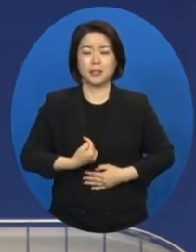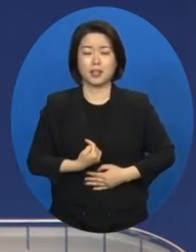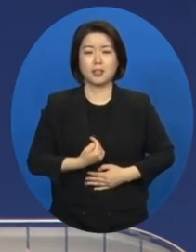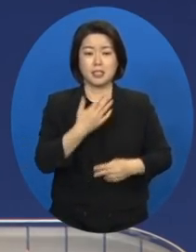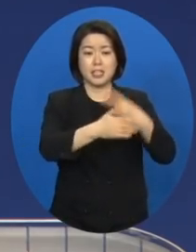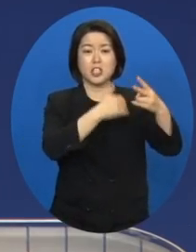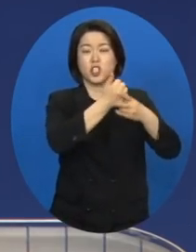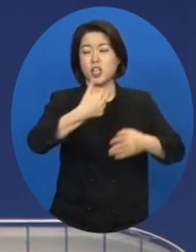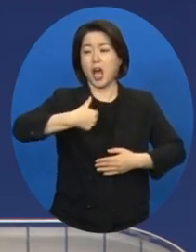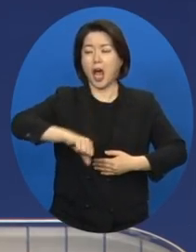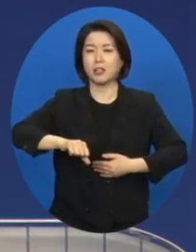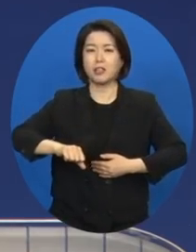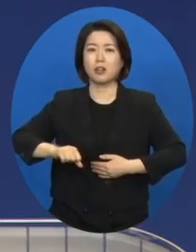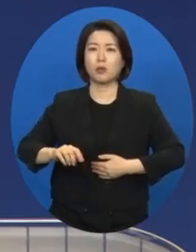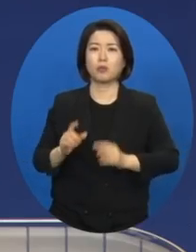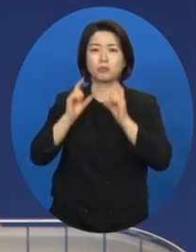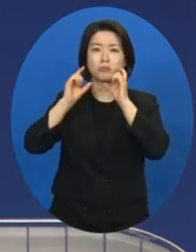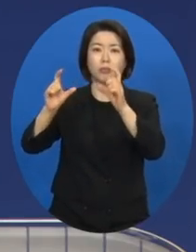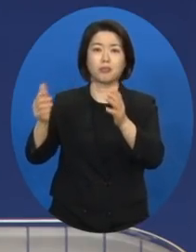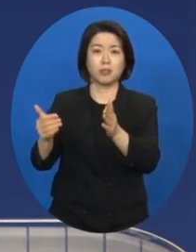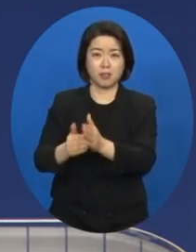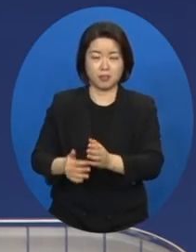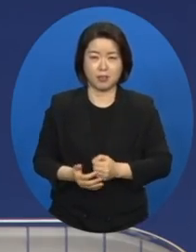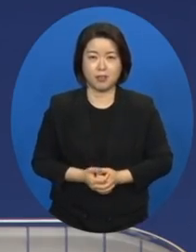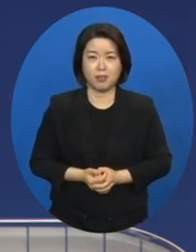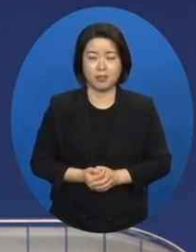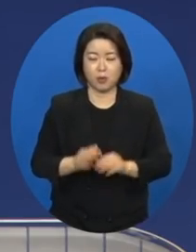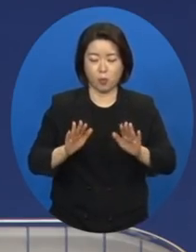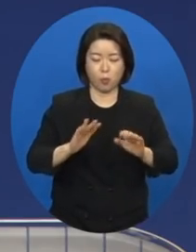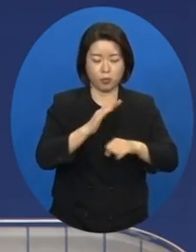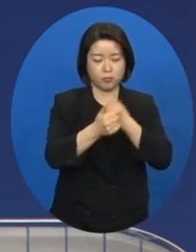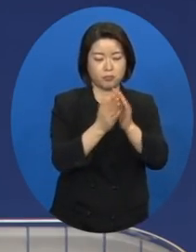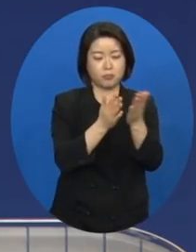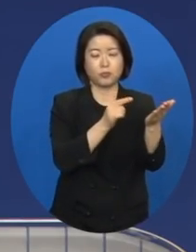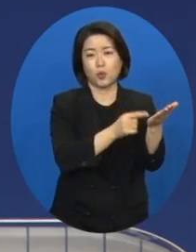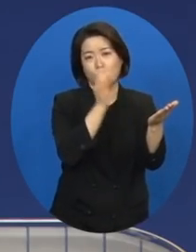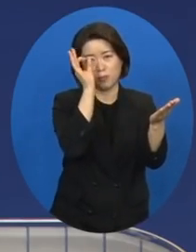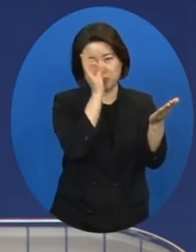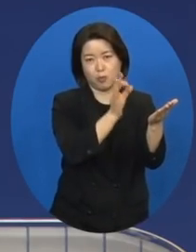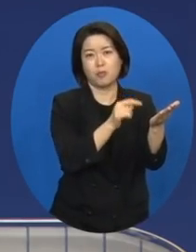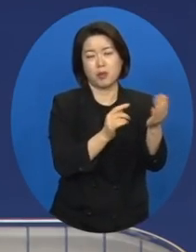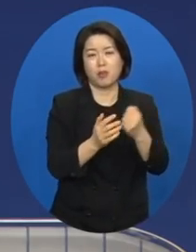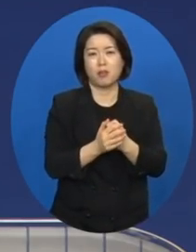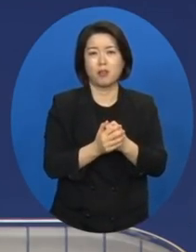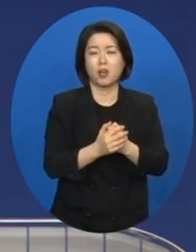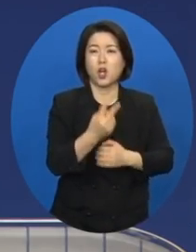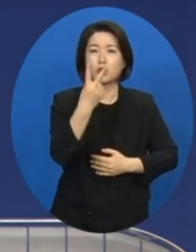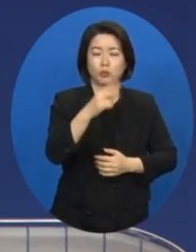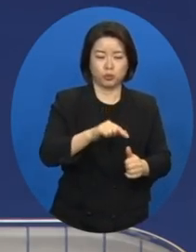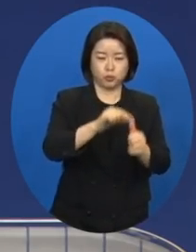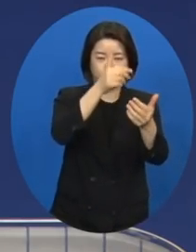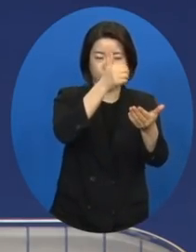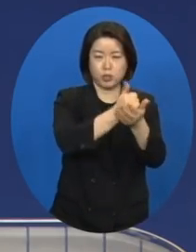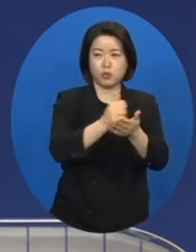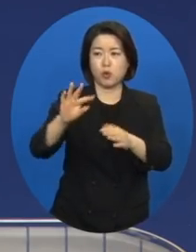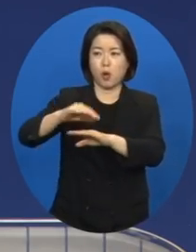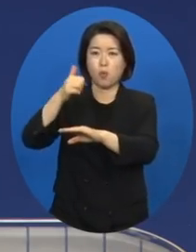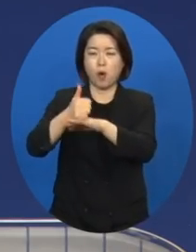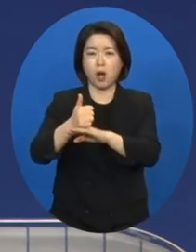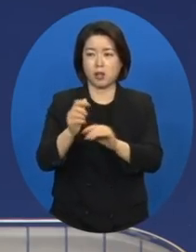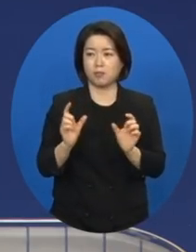명칭을 지었습니다. 그리고 오늘 본문에 여러분 보시면요, 두 구세주와 왕이 등장하는